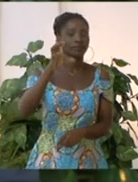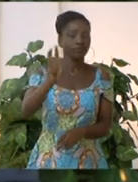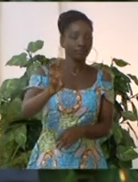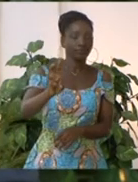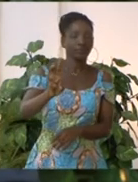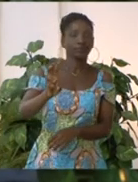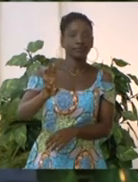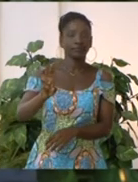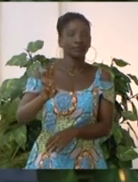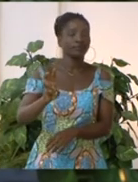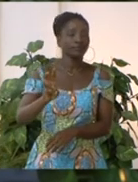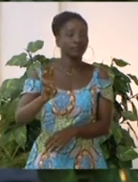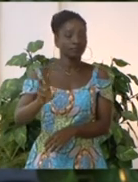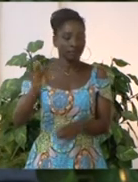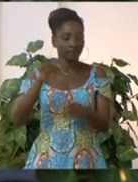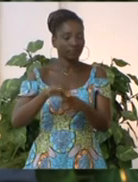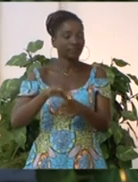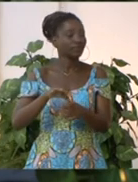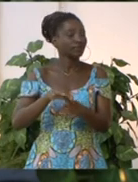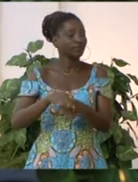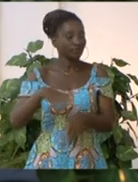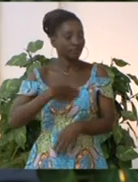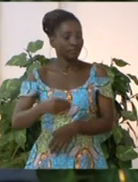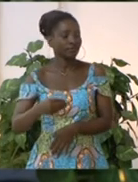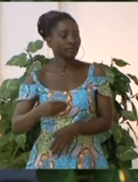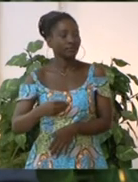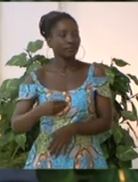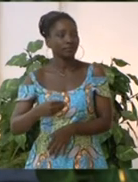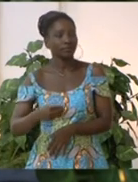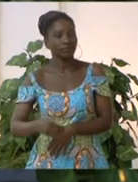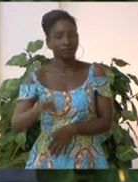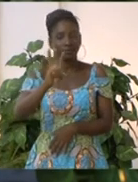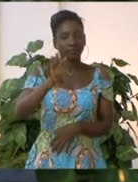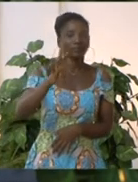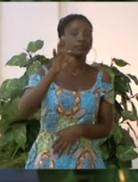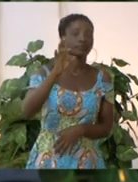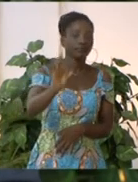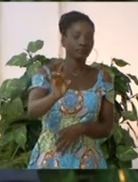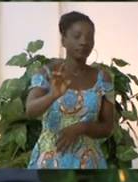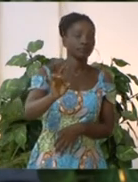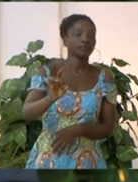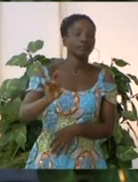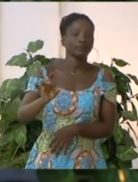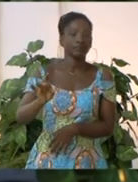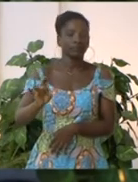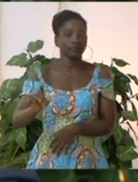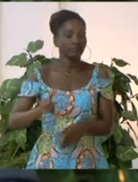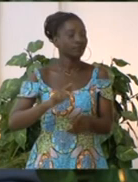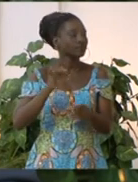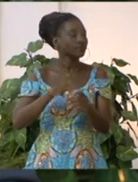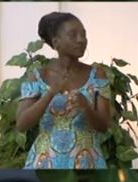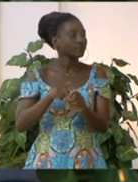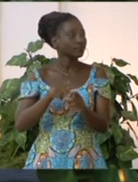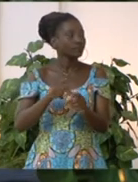bulletin blanc 48 soit 1,14 % suffrages exprimés